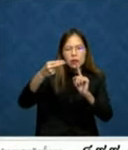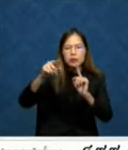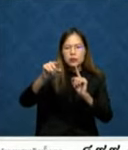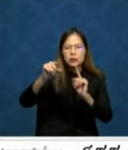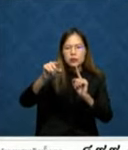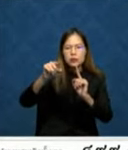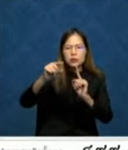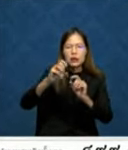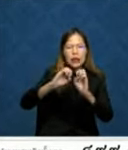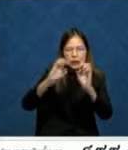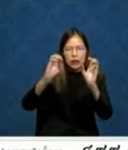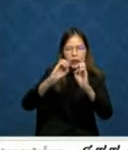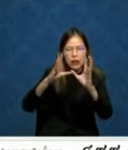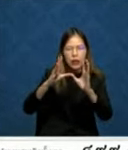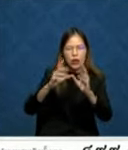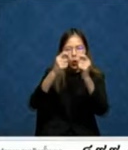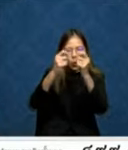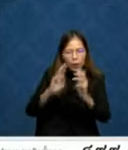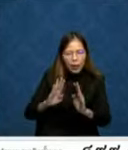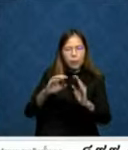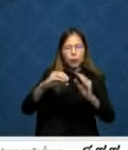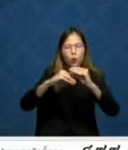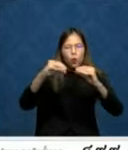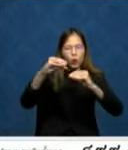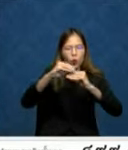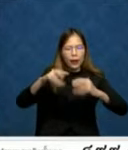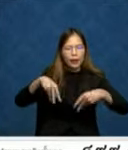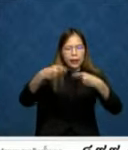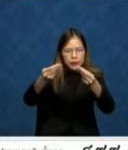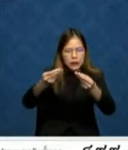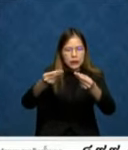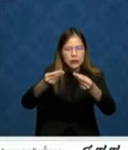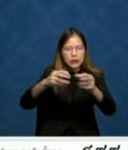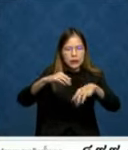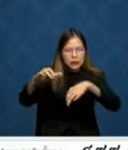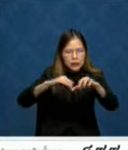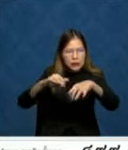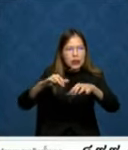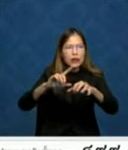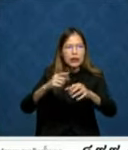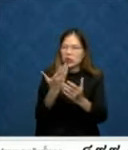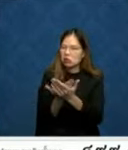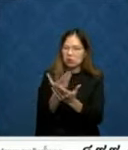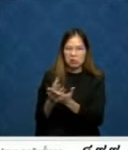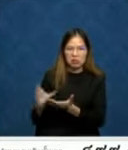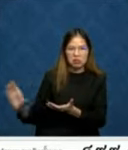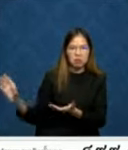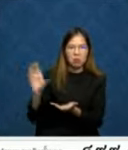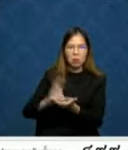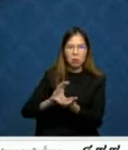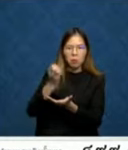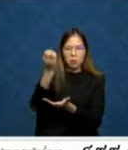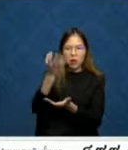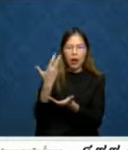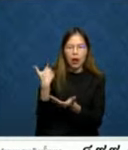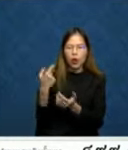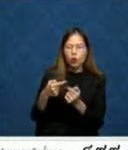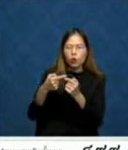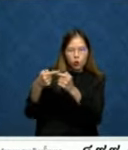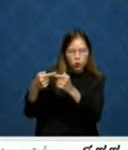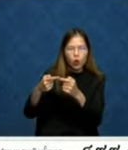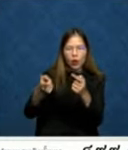บคอบและออกแบบโครงการให้เอื้อต่อการกระจายรายได้ใช้เงินปริมาณมหาศาลเพื่อเพิ่มโอกาสต่อลมหายใจ